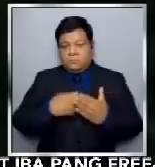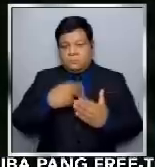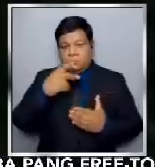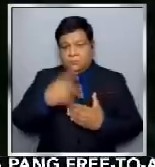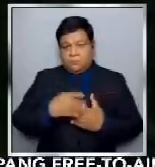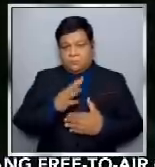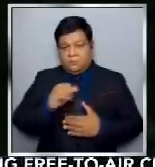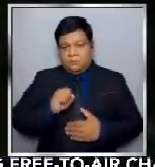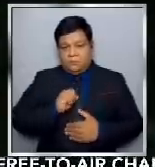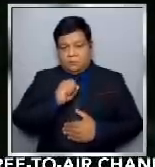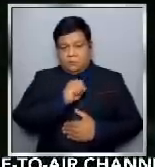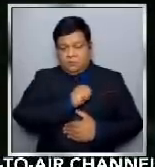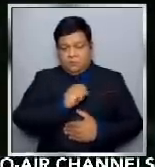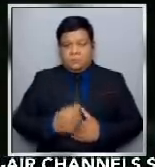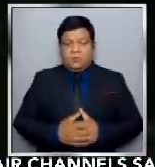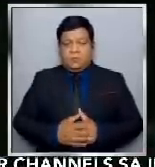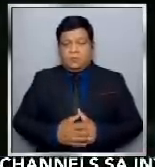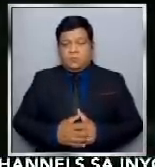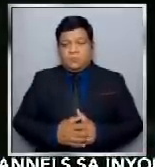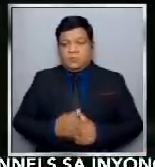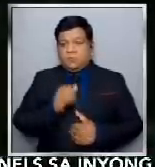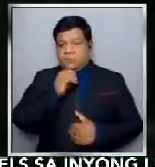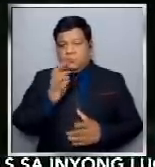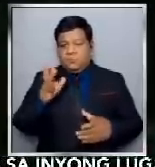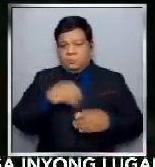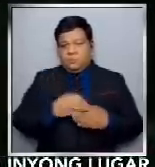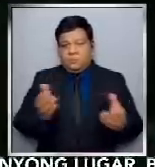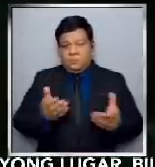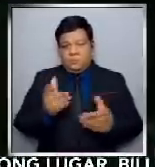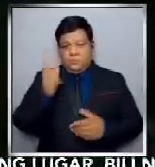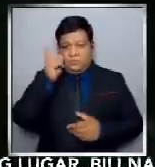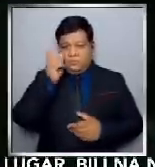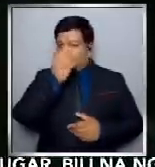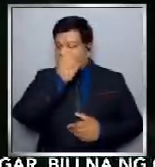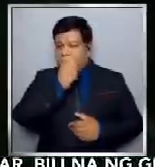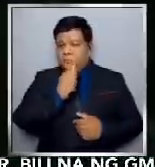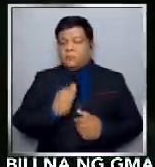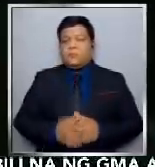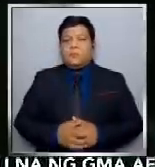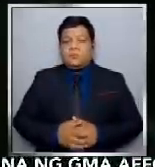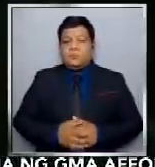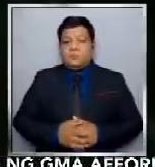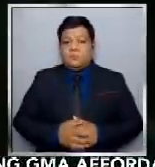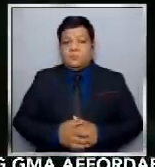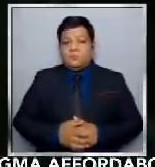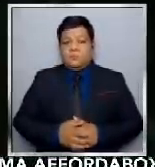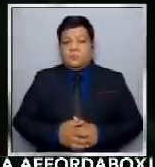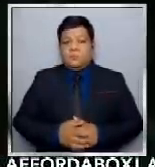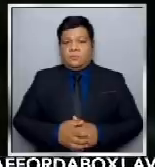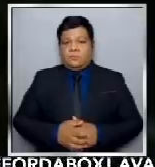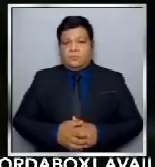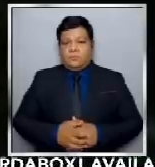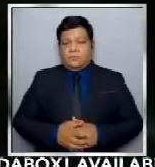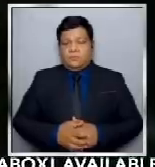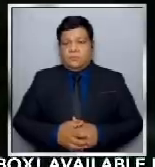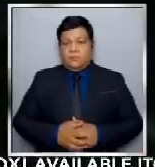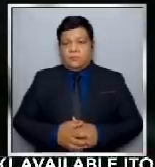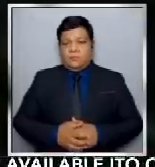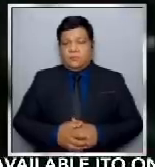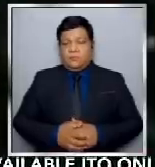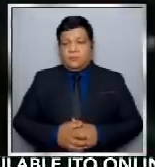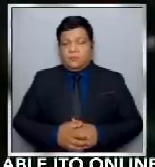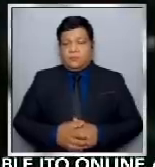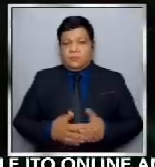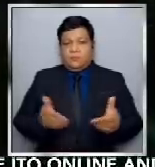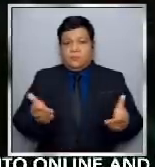minuto mula ngayon ay naasahang sasampa na sa entablado si Senator Pacquiao para magbigay ng kanyang mensahe. Yan ang pinakahuling kaganapan